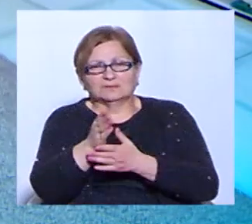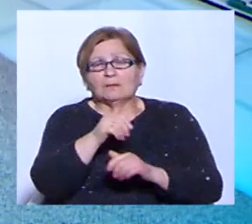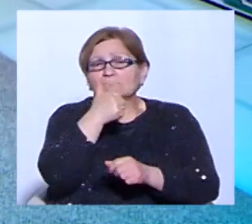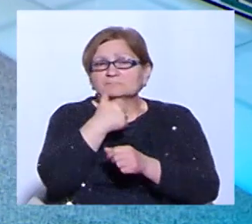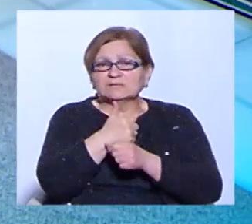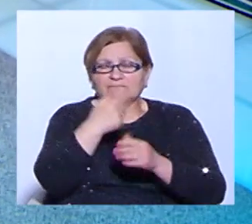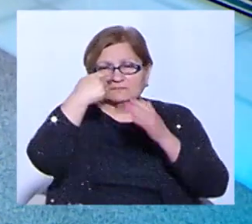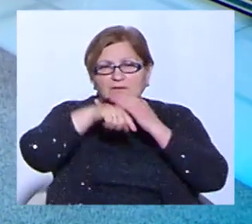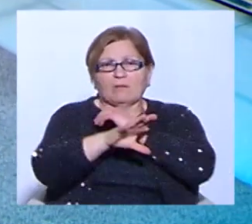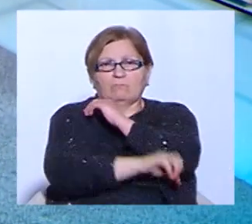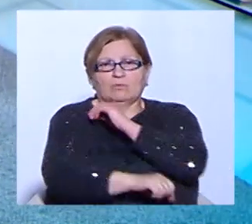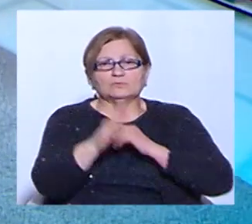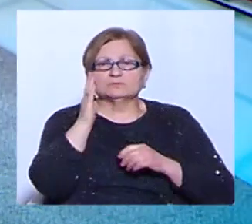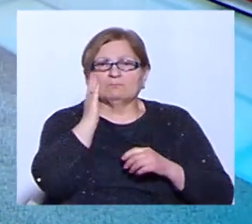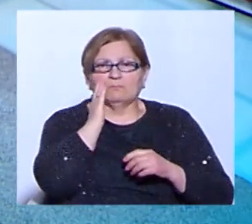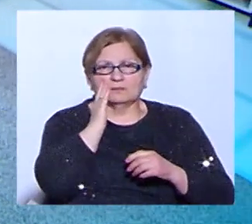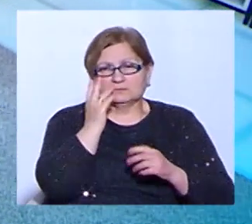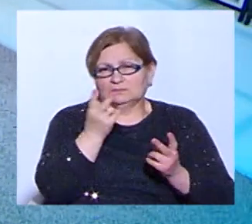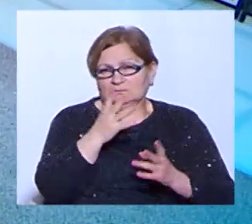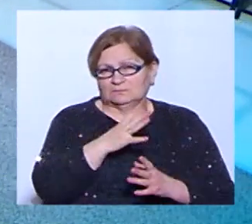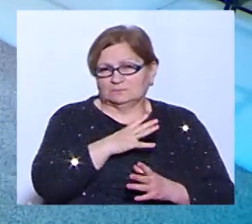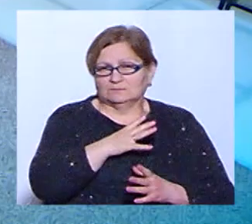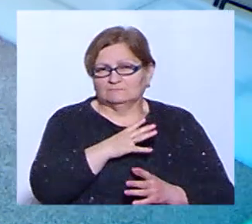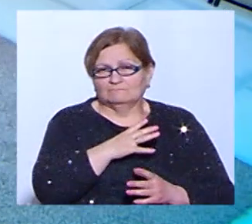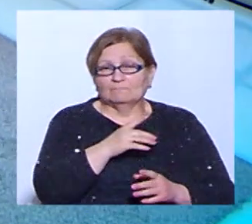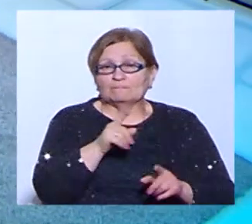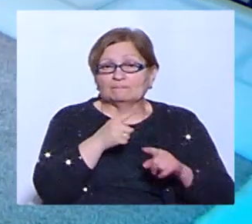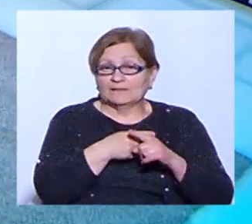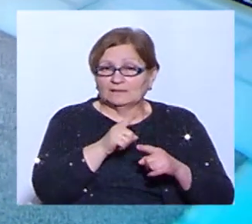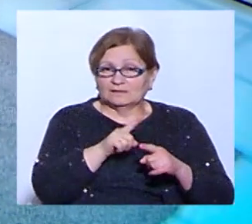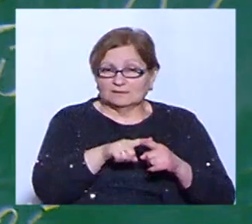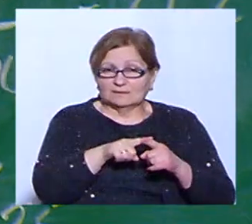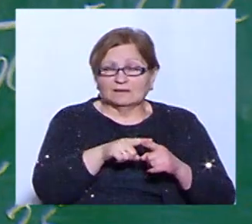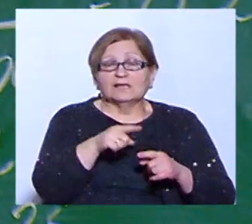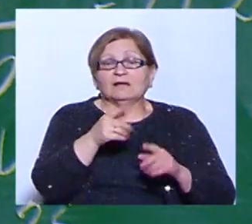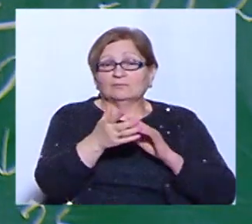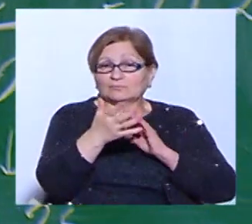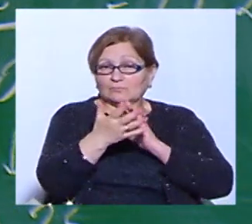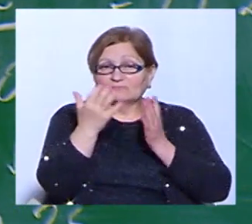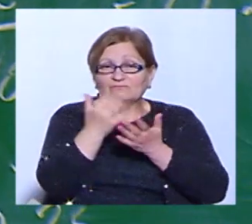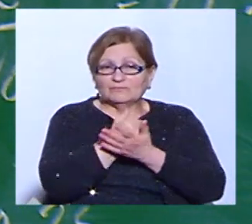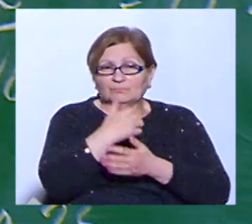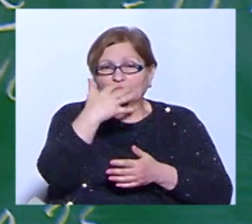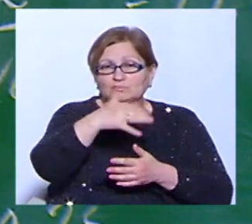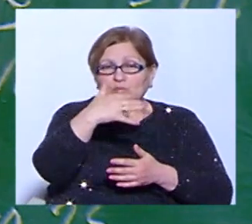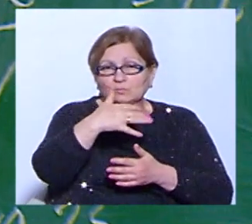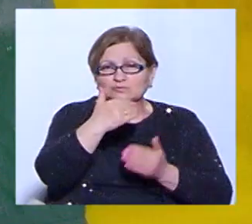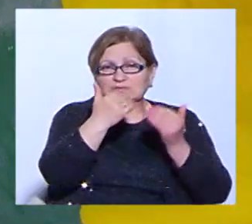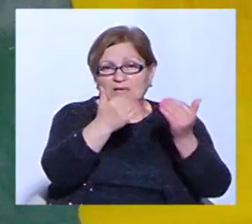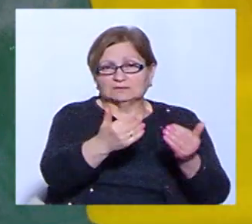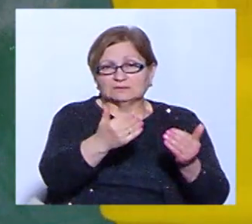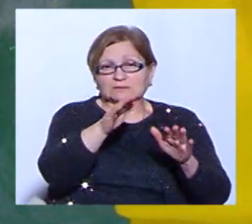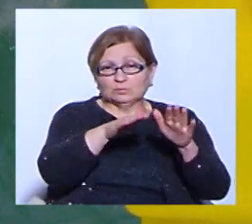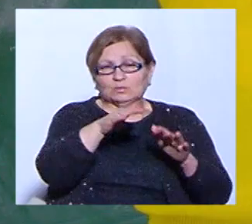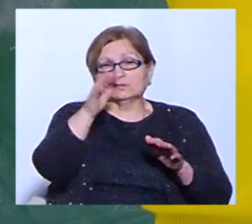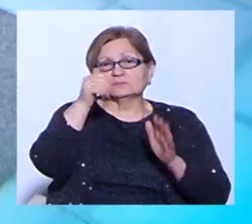ტოლობიდან ტოლობამდე გადასვლა სწორი იყოს. ესე იგი, გავიმეორებ. იმისათვის, რომ ვიპოვოთ 50-60% ნიშნავს 50